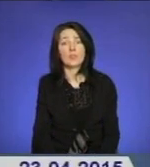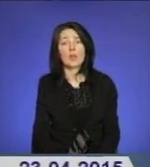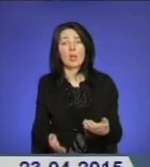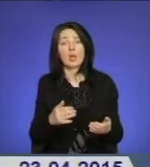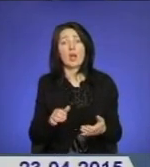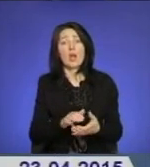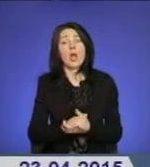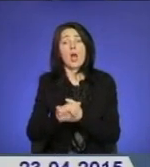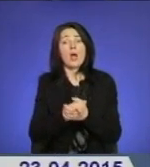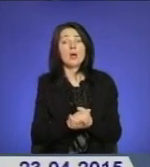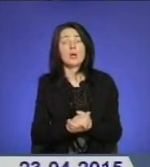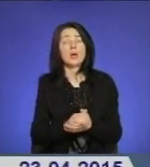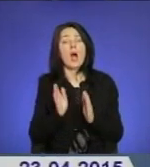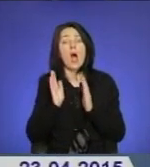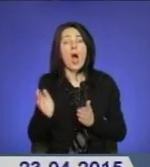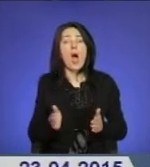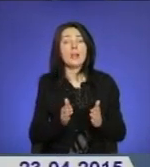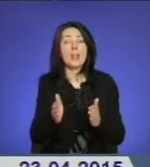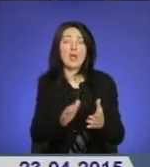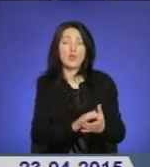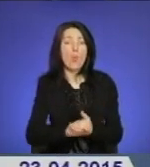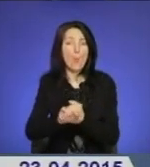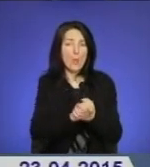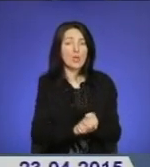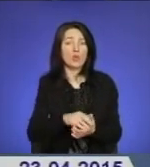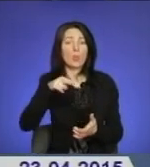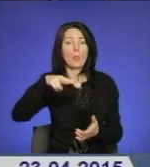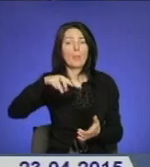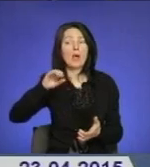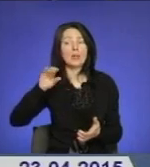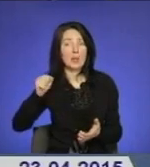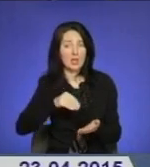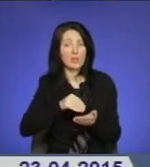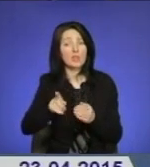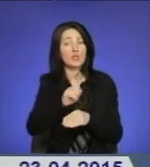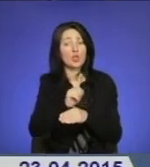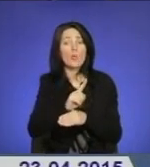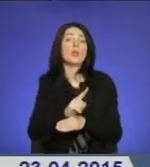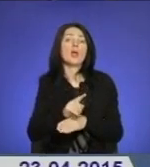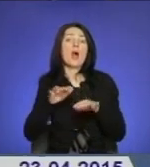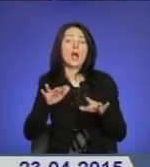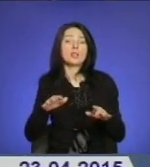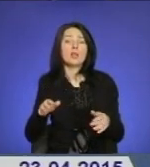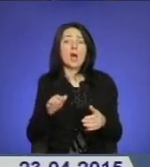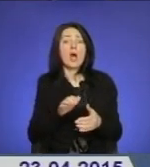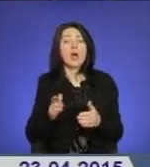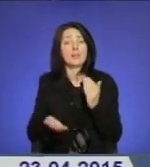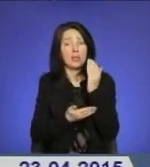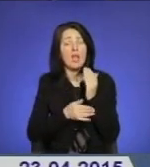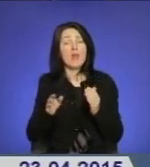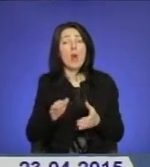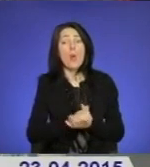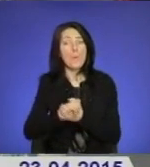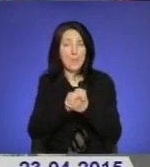Алею миру із платанів висадять у Тернополі в рамках всесвітньої акції «Дерева миру». Також проведуть майстер-клас та лекції. Подробиці у